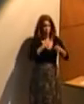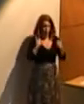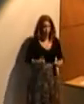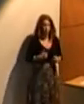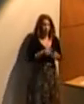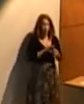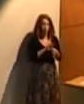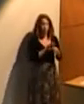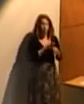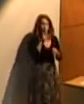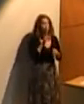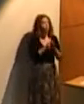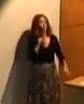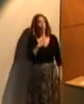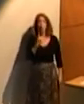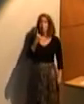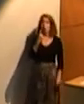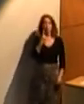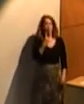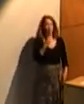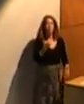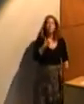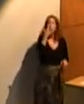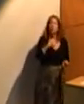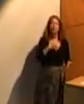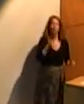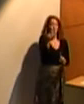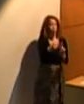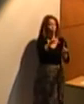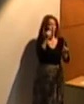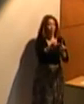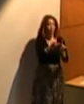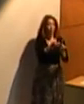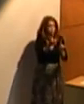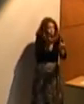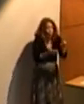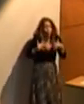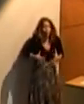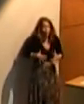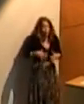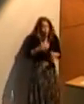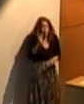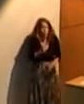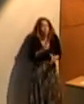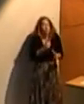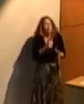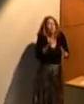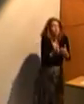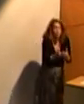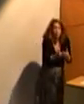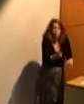qui me semble intéressant de voir dit de penser lui même non pas dans sa fille il a une finitude le corps une finitude nous allons tous mourir